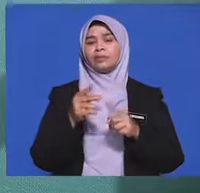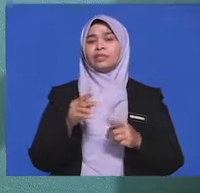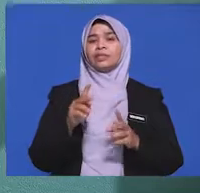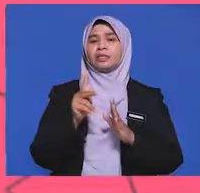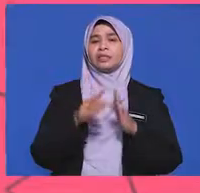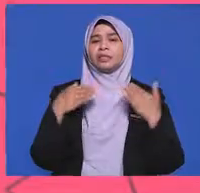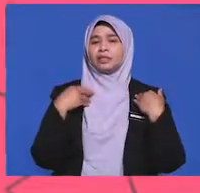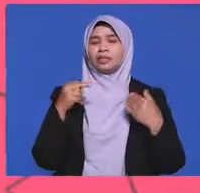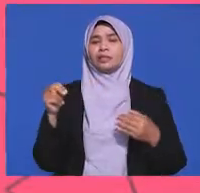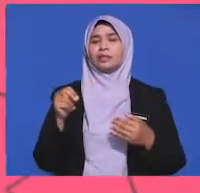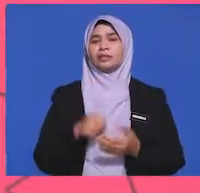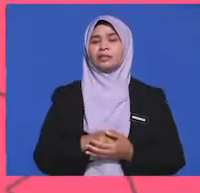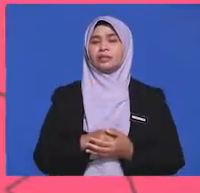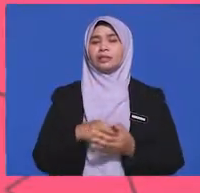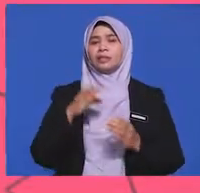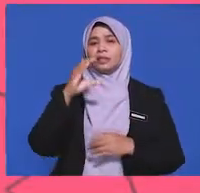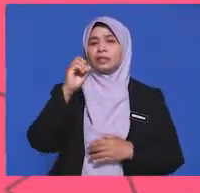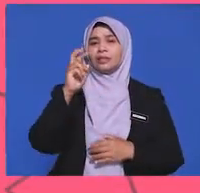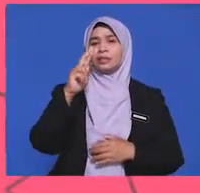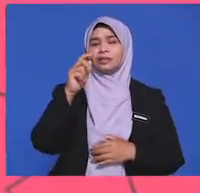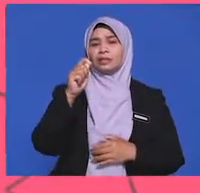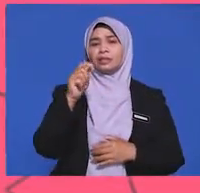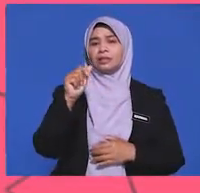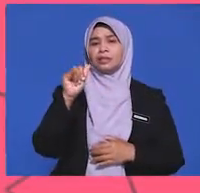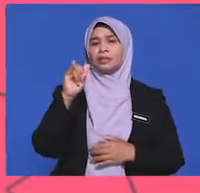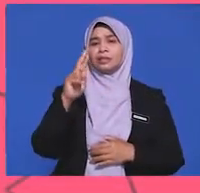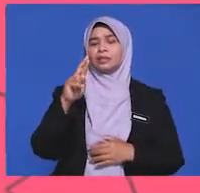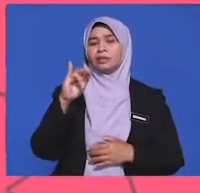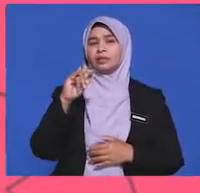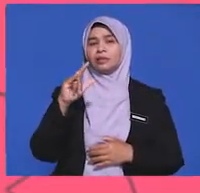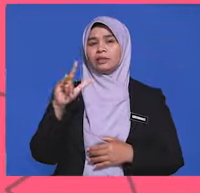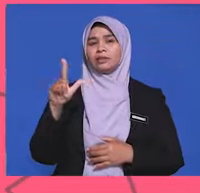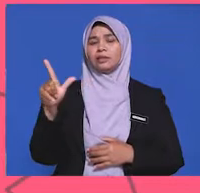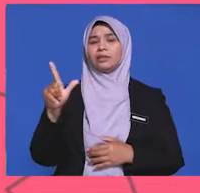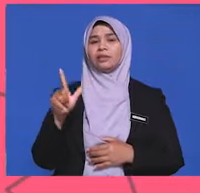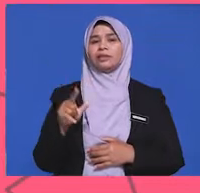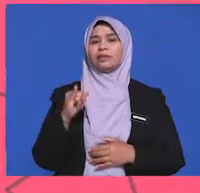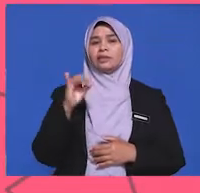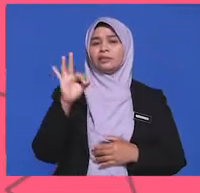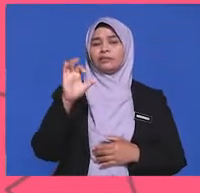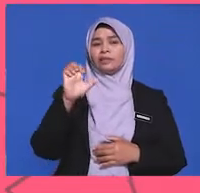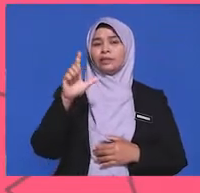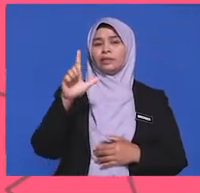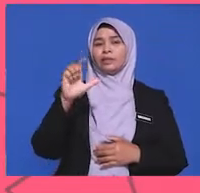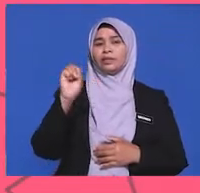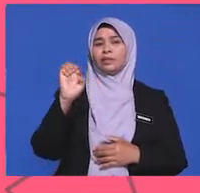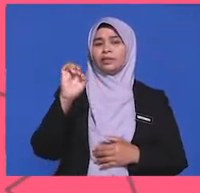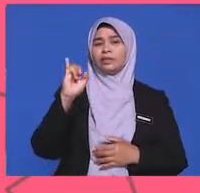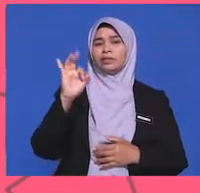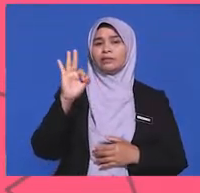situasi. Carta alir bagi struktur kawalan pilihan if else if